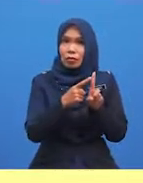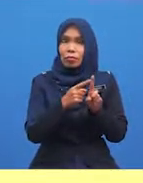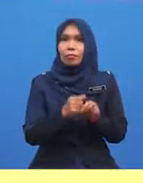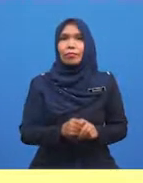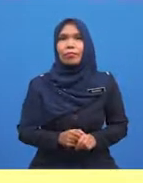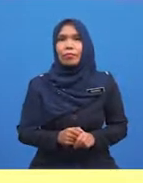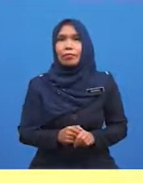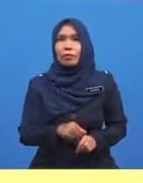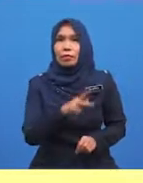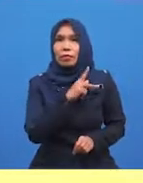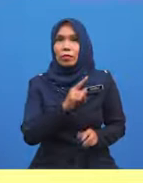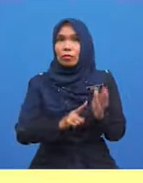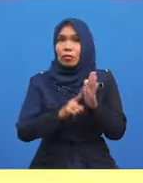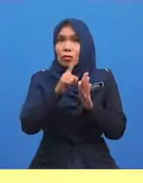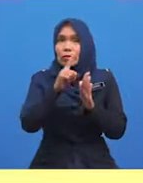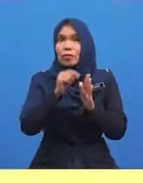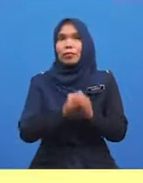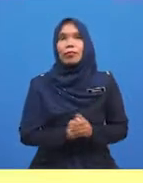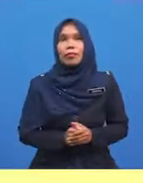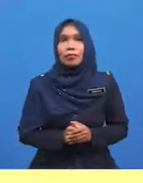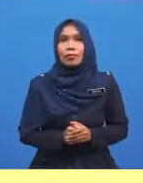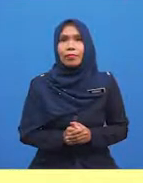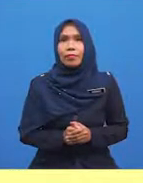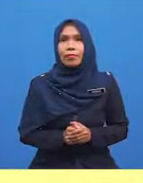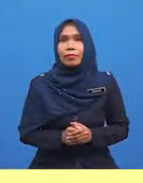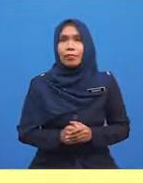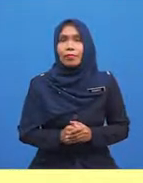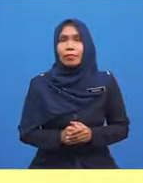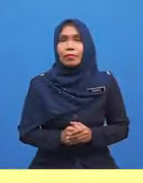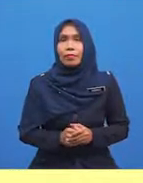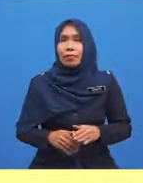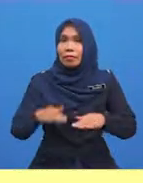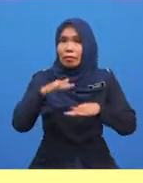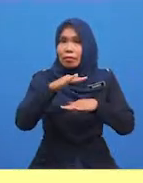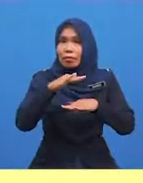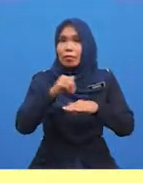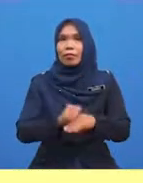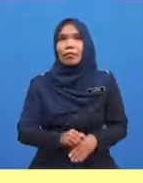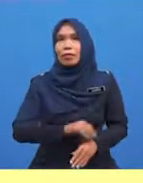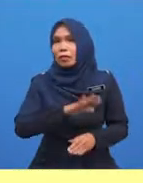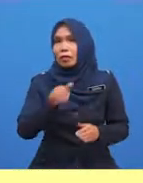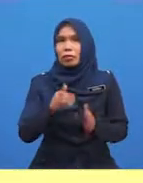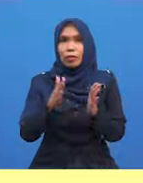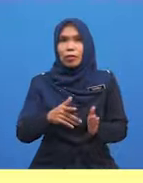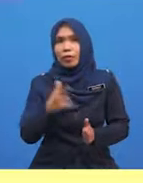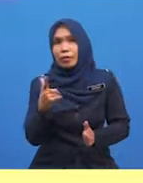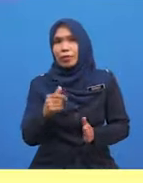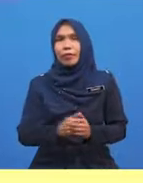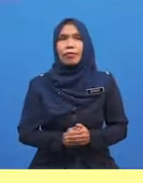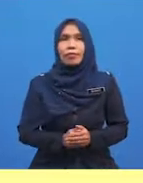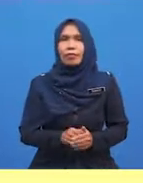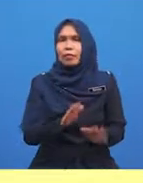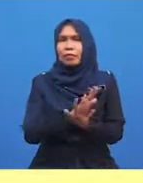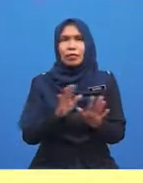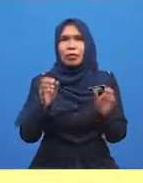tertinggi yang kedudukannya mengatasi semua orang lain di Persekutuan Malaysia dan